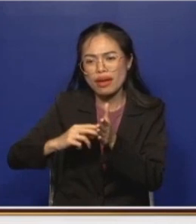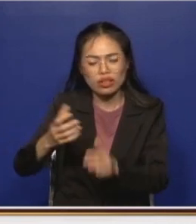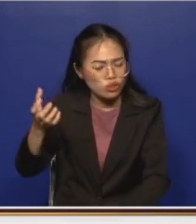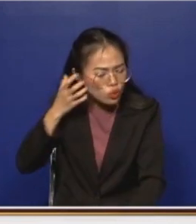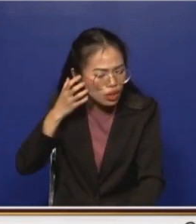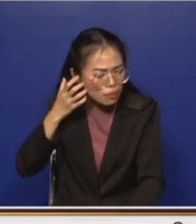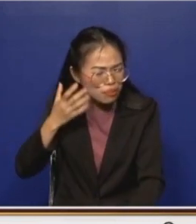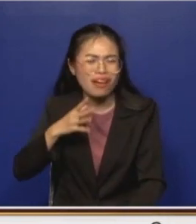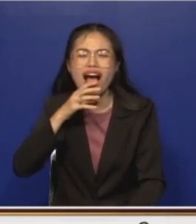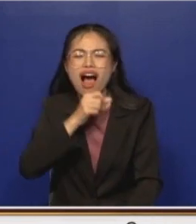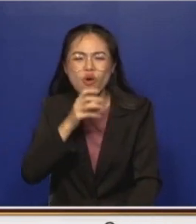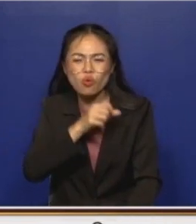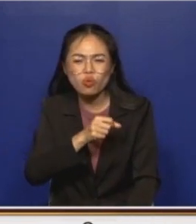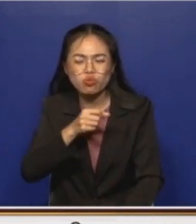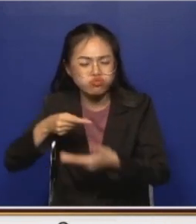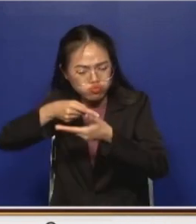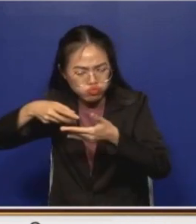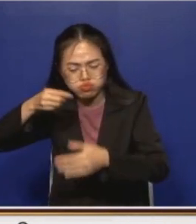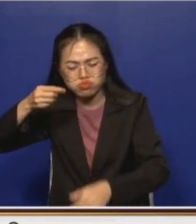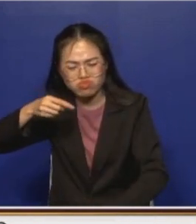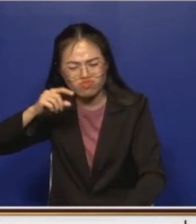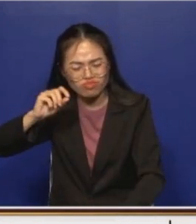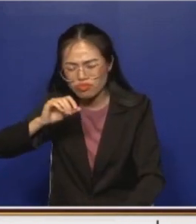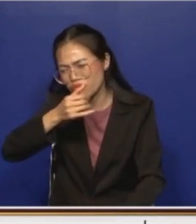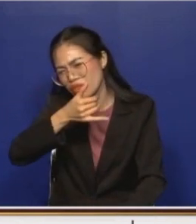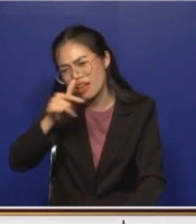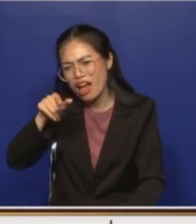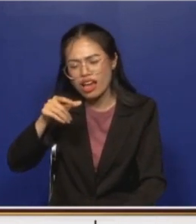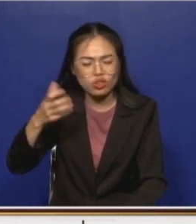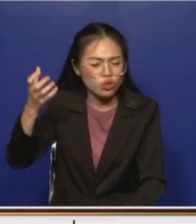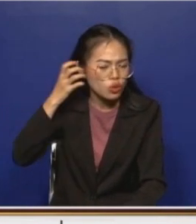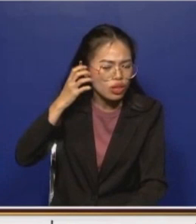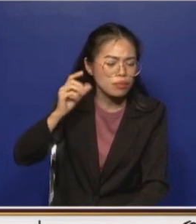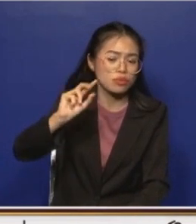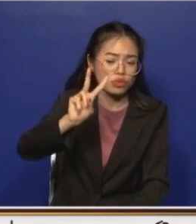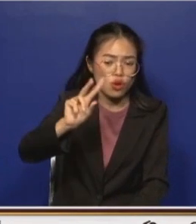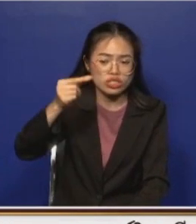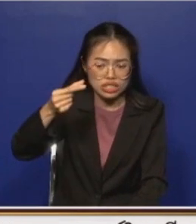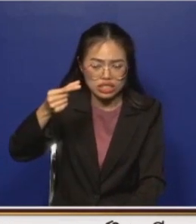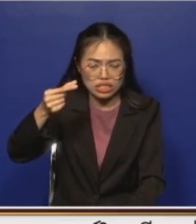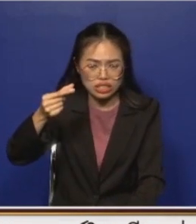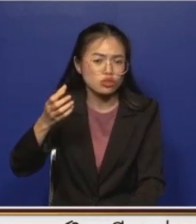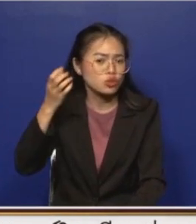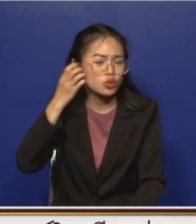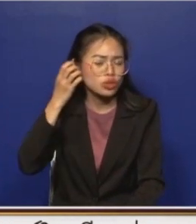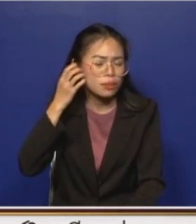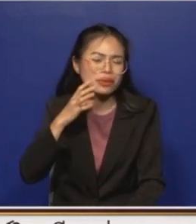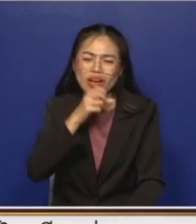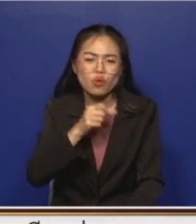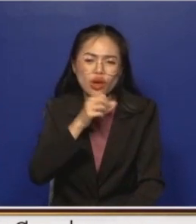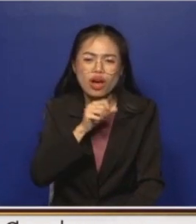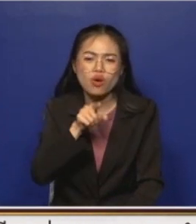ยกันซื้อโทรศัพท์หน่อยถ้าเกิดเขาไปซื้อโทรศัพท์เครื่องนึงสัก 7,000 ถึง 10,000 แล้วเพื่อจะได้เงินกี่พันบา